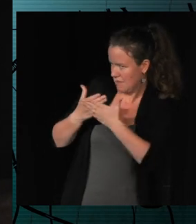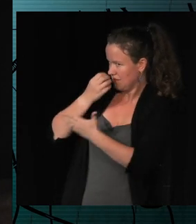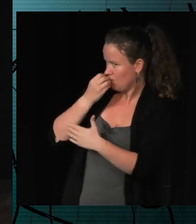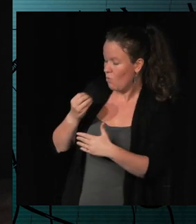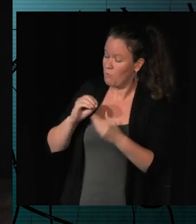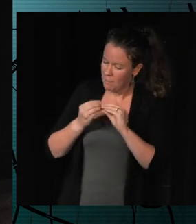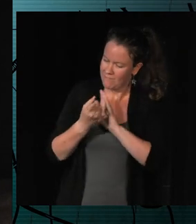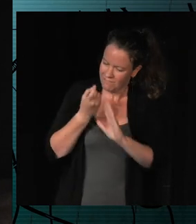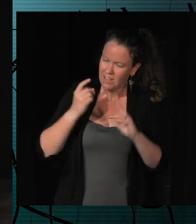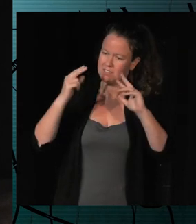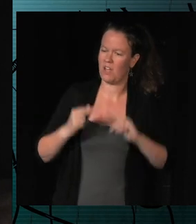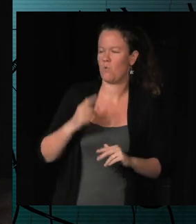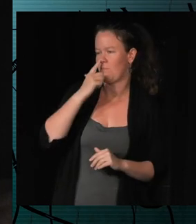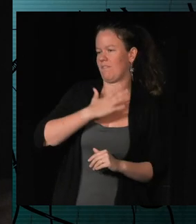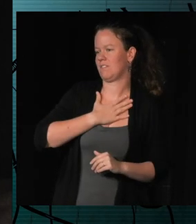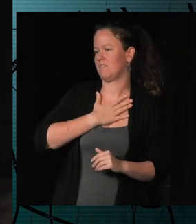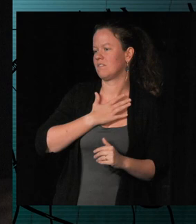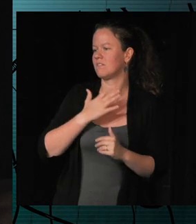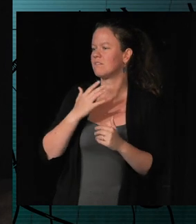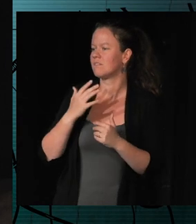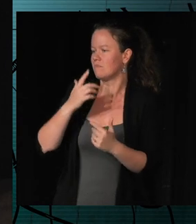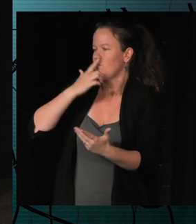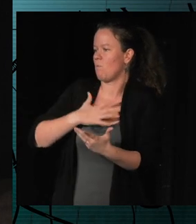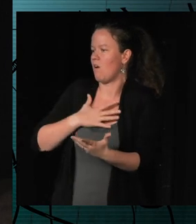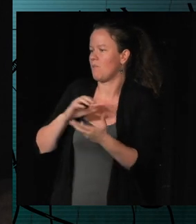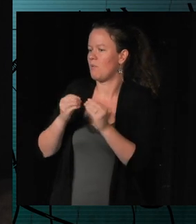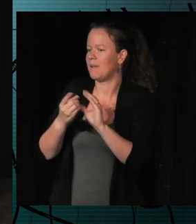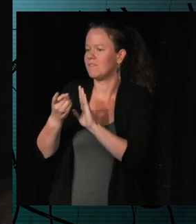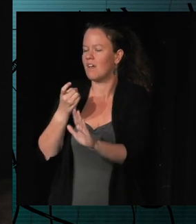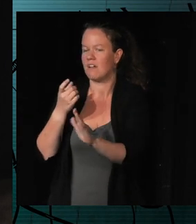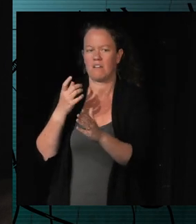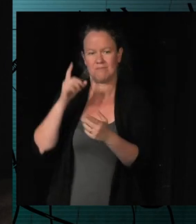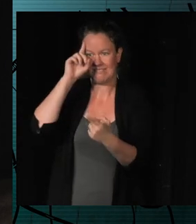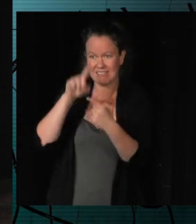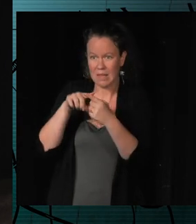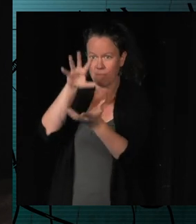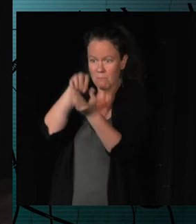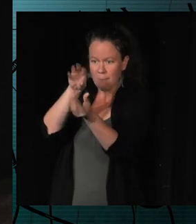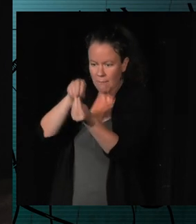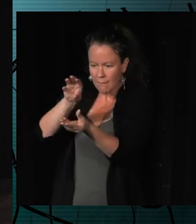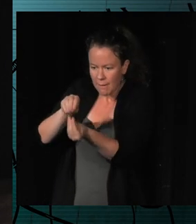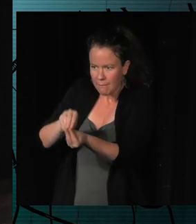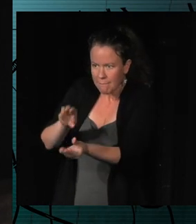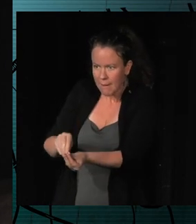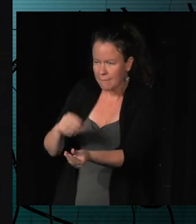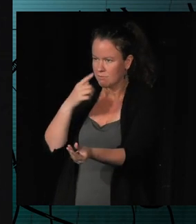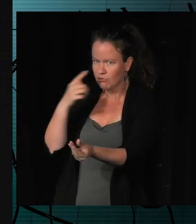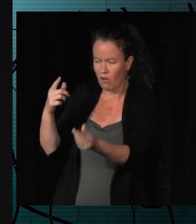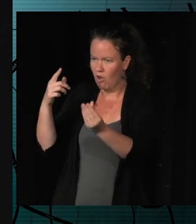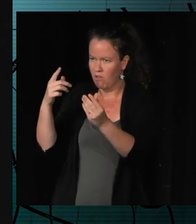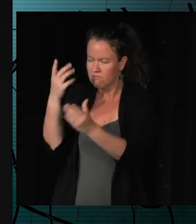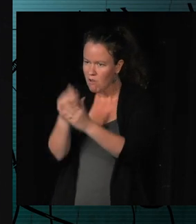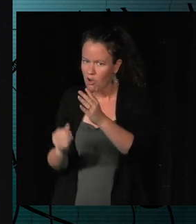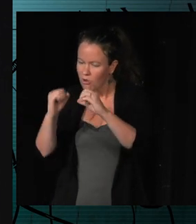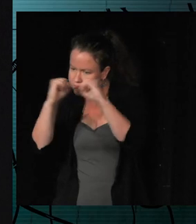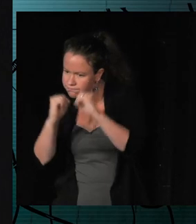avec le cinéma qui développe pas des des thèmes c'està-dire qu'il est il les encapsule en lui-même et c'est enfin dans si c'est bien fait en